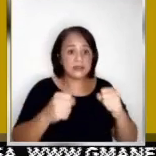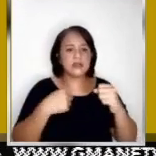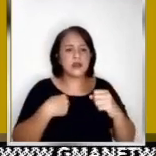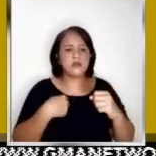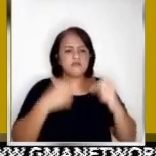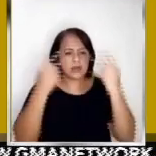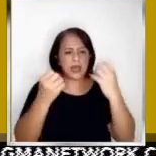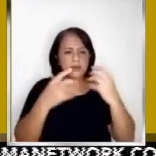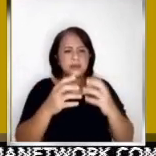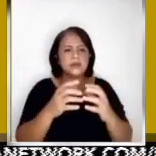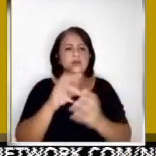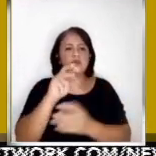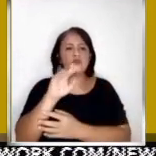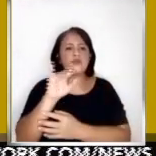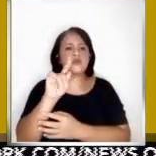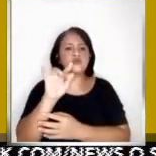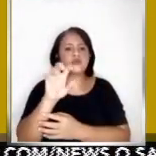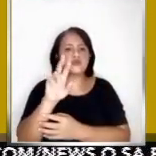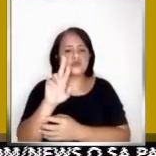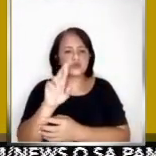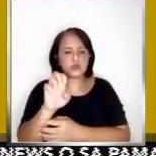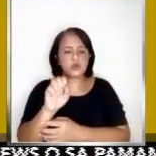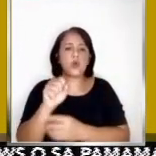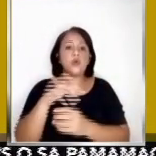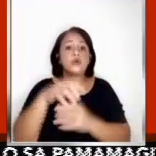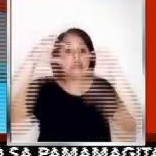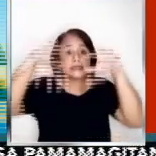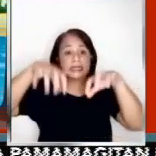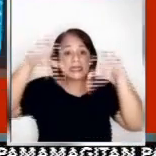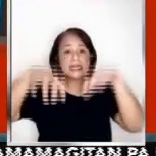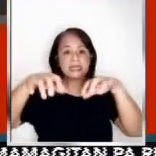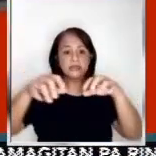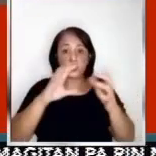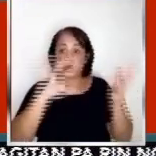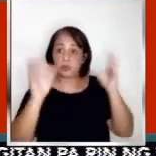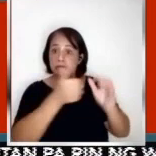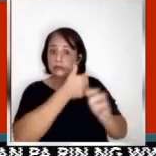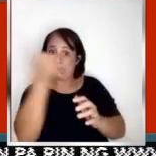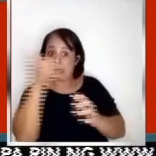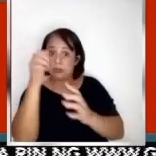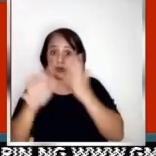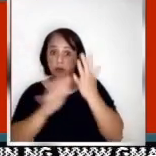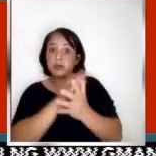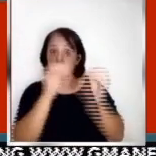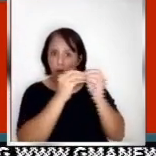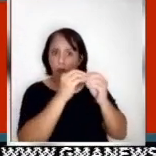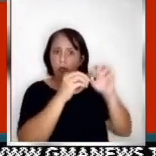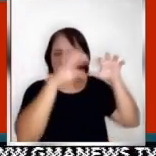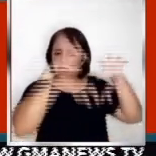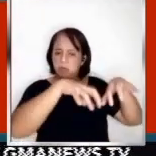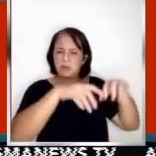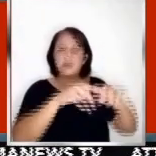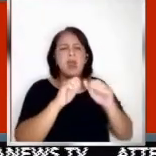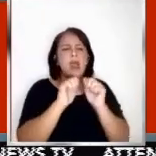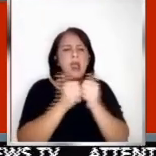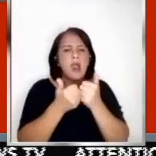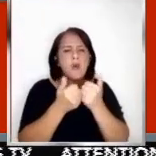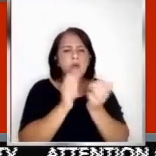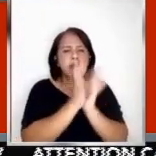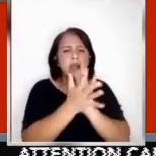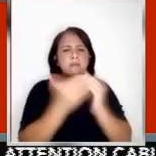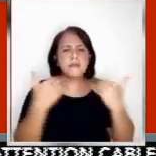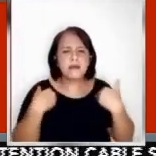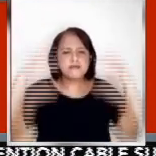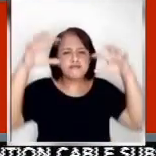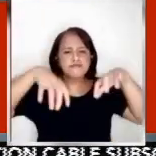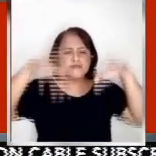o kaya rain droplets kumpara sa ibang klase ng kaulapan. Dance! Pero paano nga ba nabubuo ang ulan? Dahil sa init na